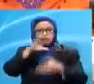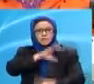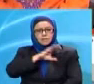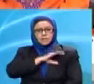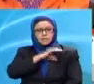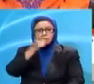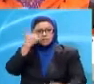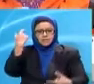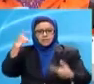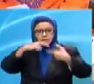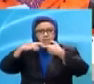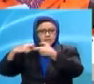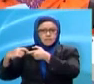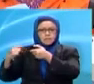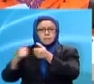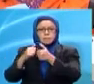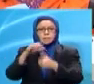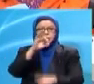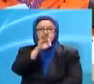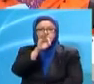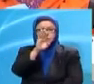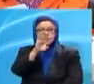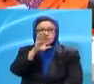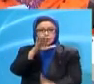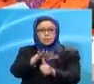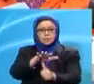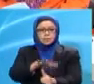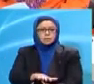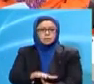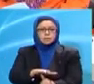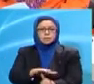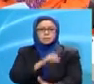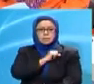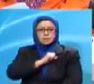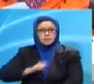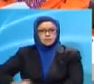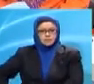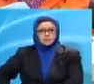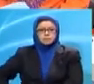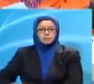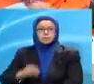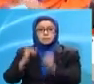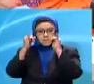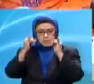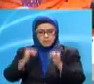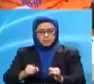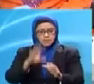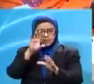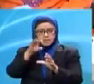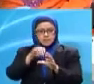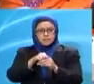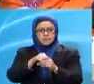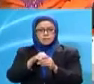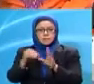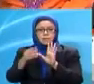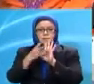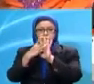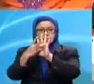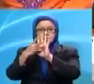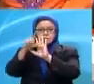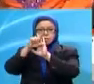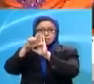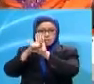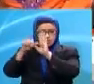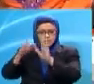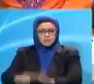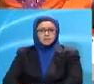menghina Sultan. Individu terbabit Ain Syafur Osman ditemani peguamnya Gobin Singh Dio memberi keterangan di ibu pejabat polis